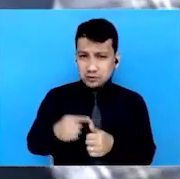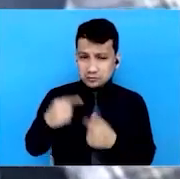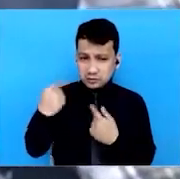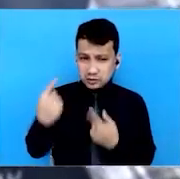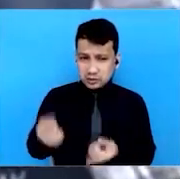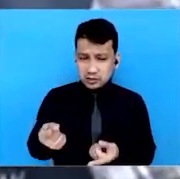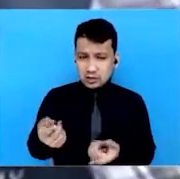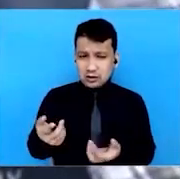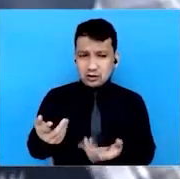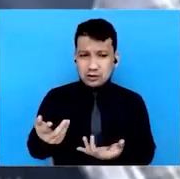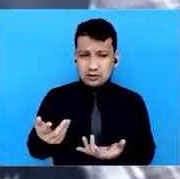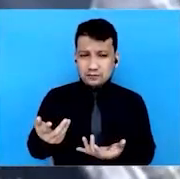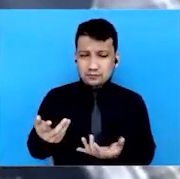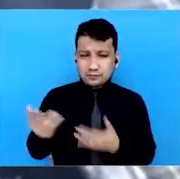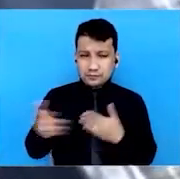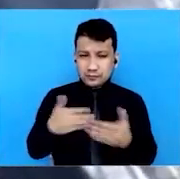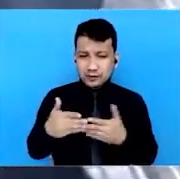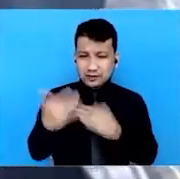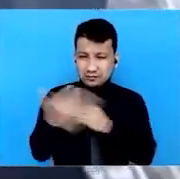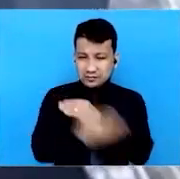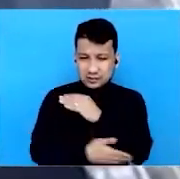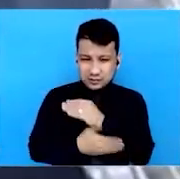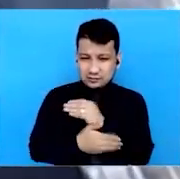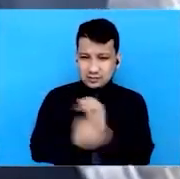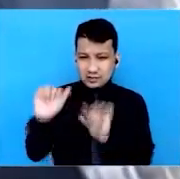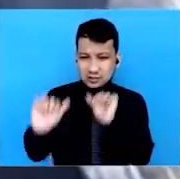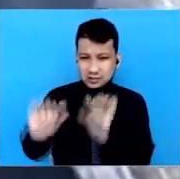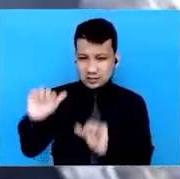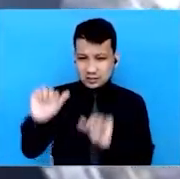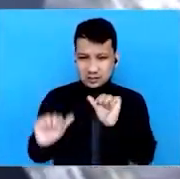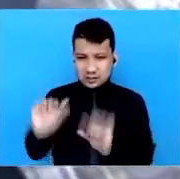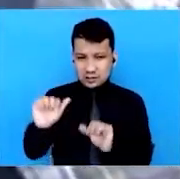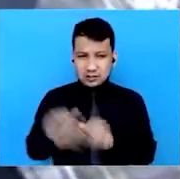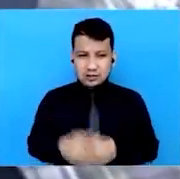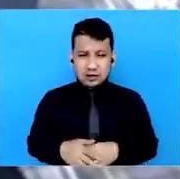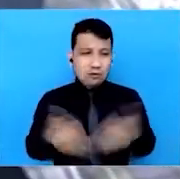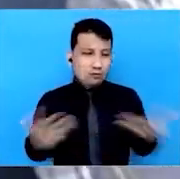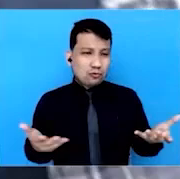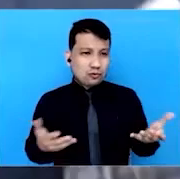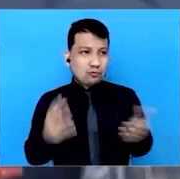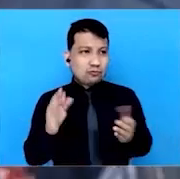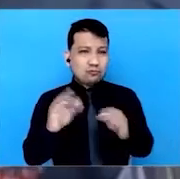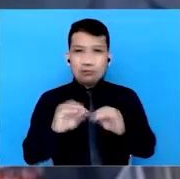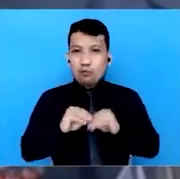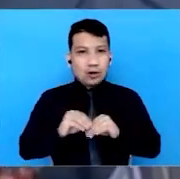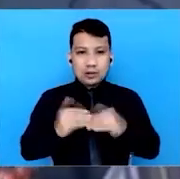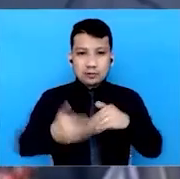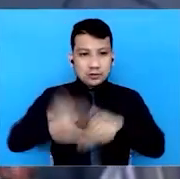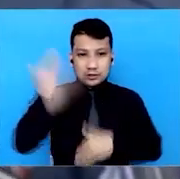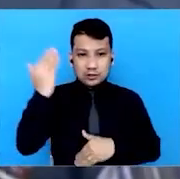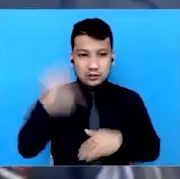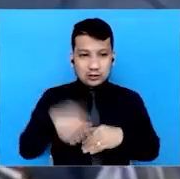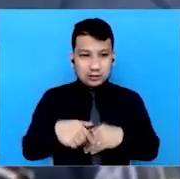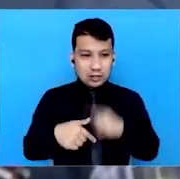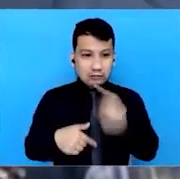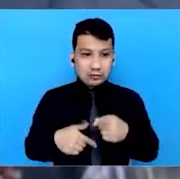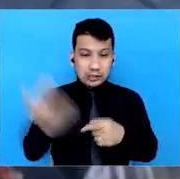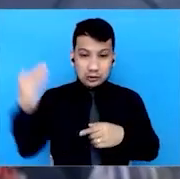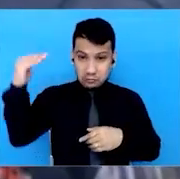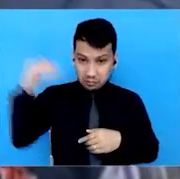yung mga bansa na inassess nila, wala nang surge. Samantalang tayo, pababa pa lang.